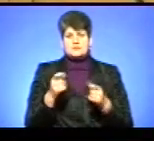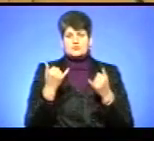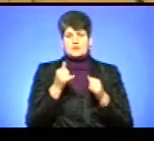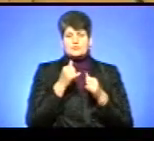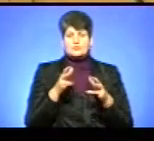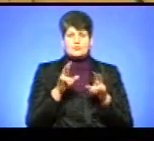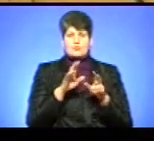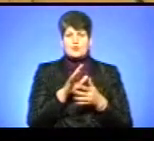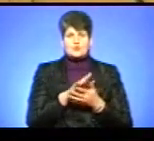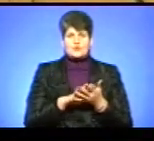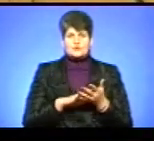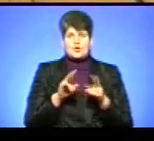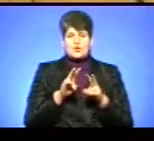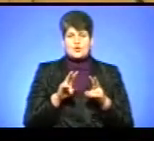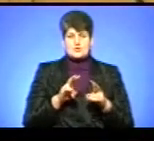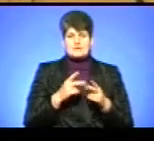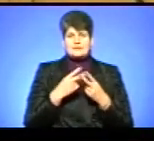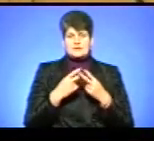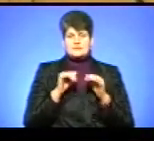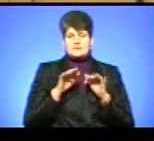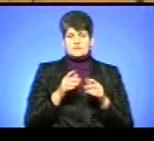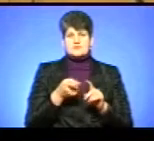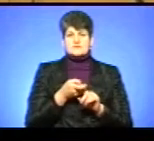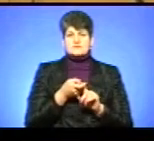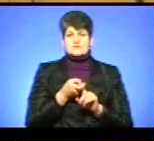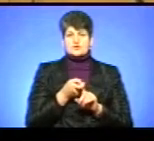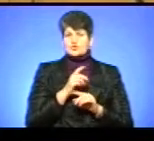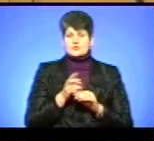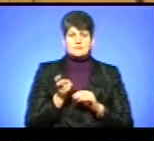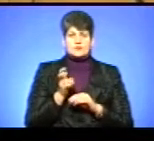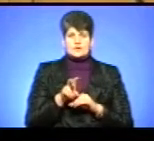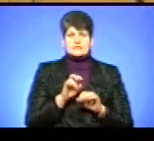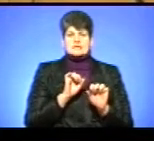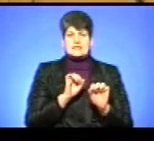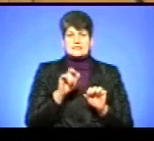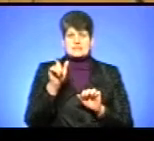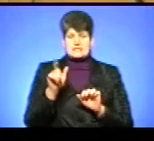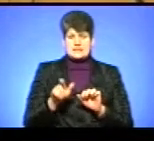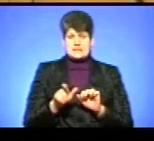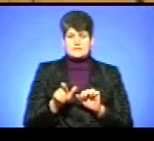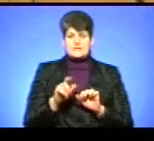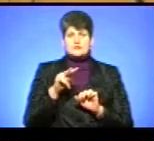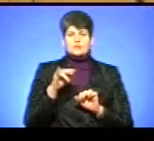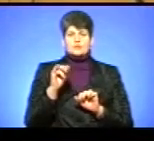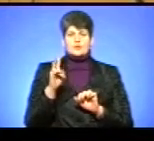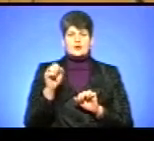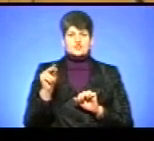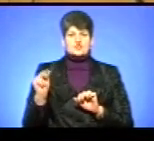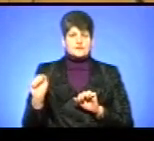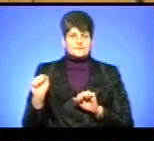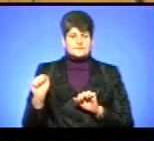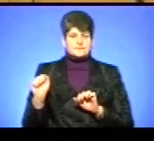продовжити розгляд кримінального провадження в зв'язку з неявкою захисника обвинуваченого Лукача.